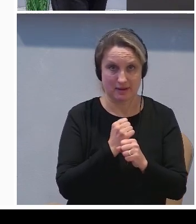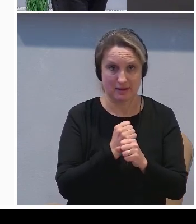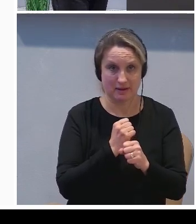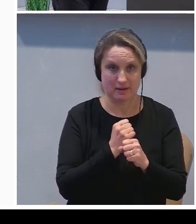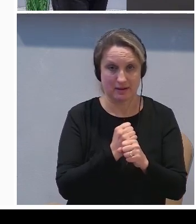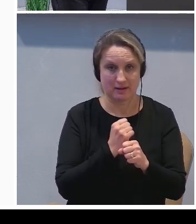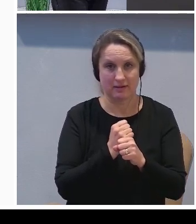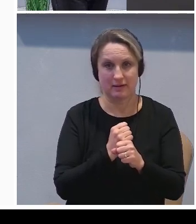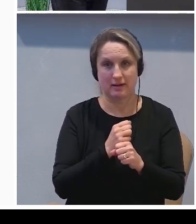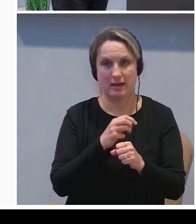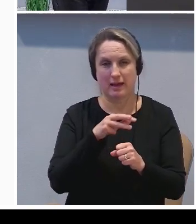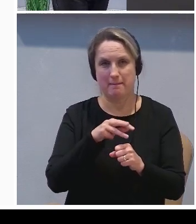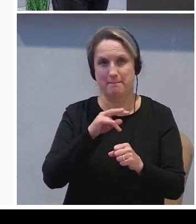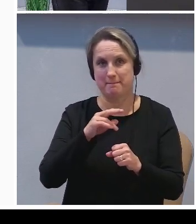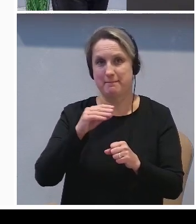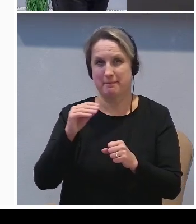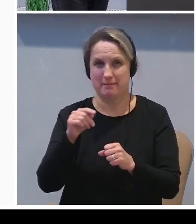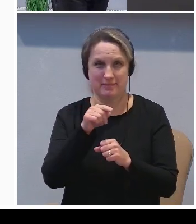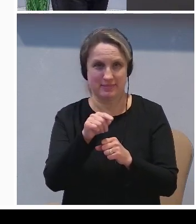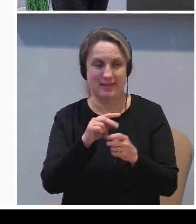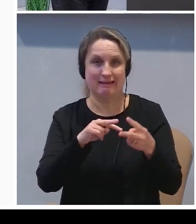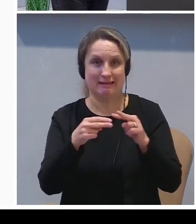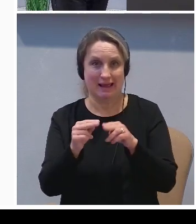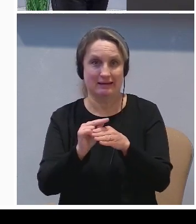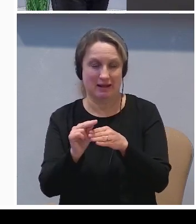LMD puhul näiteks, siis